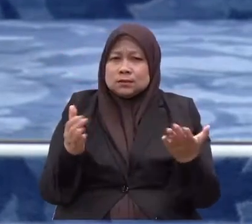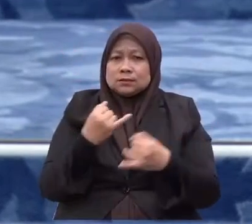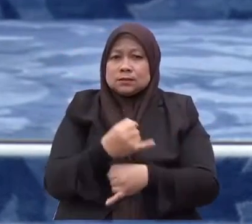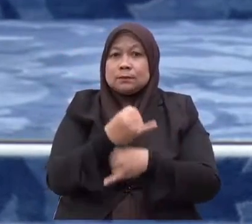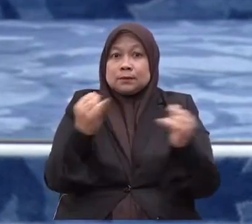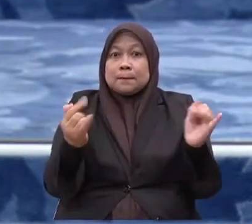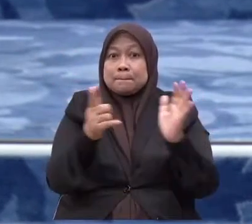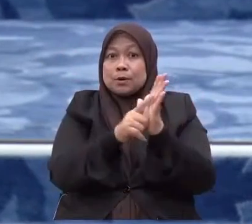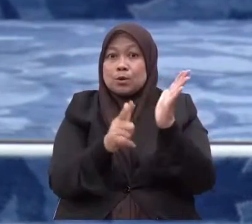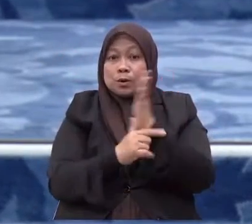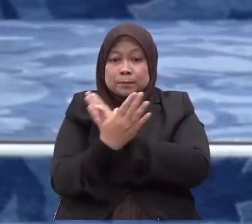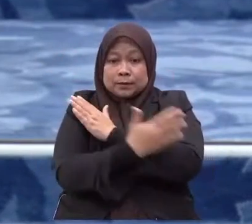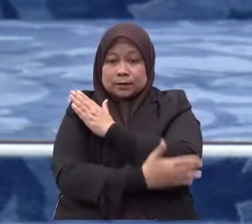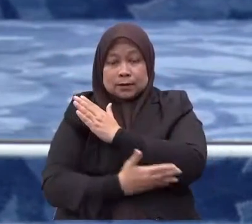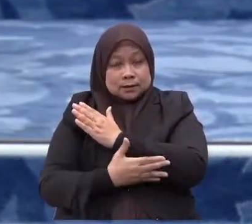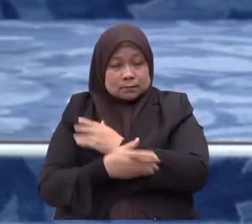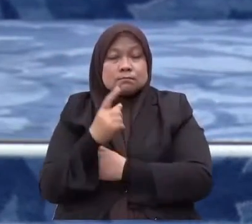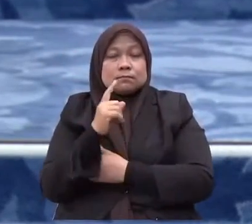Jabatan